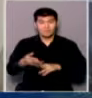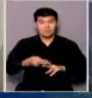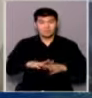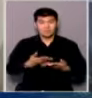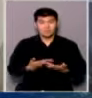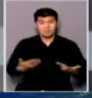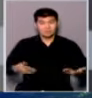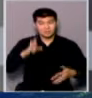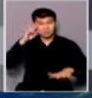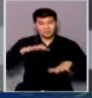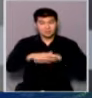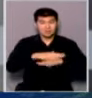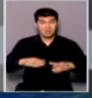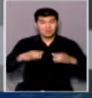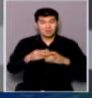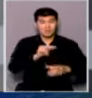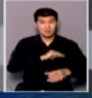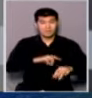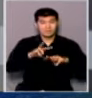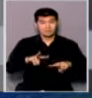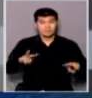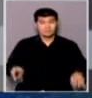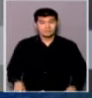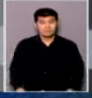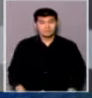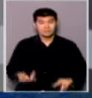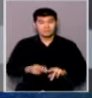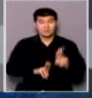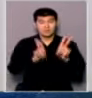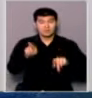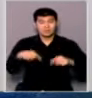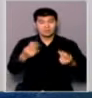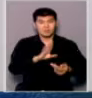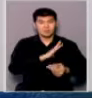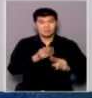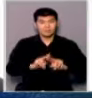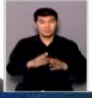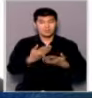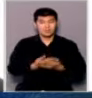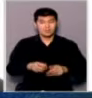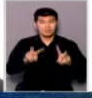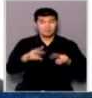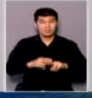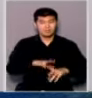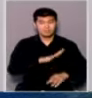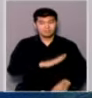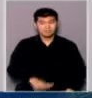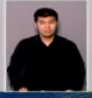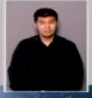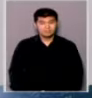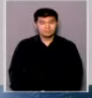на выполнение государственных функций в министерстве. В отношении правонарушителей были приняты соответствующие меры.